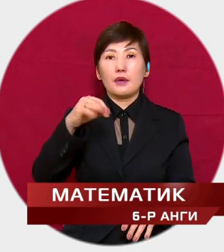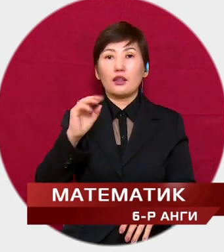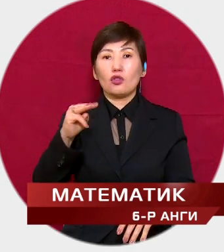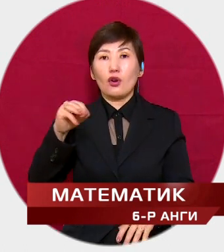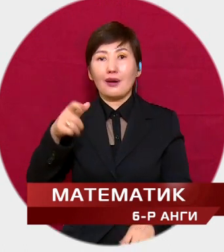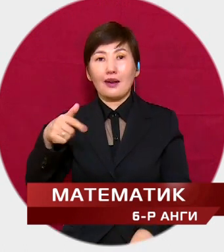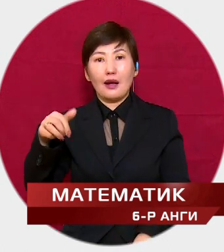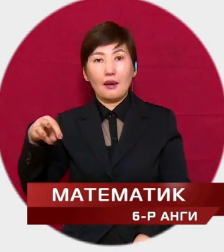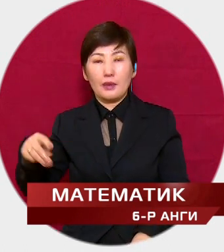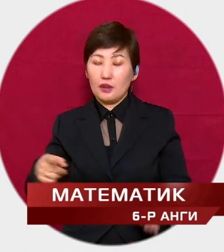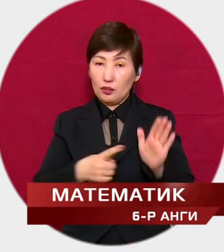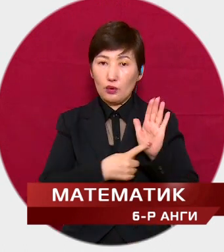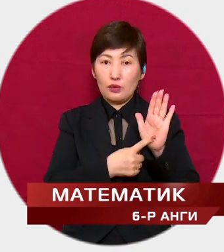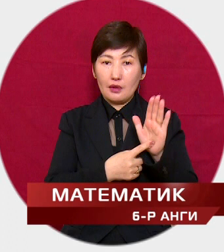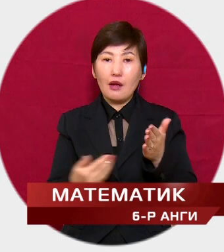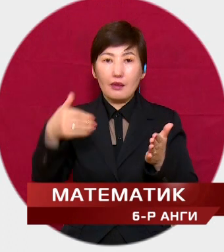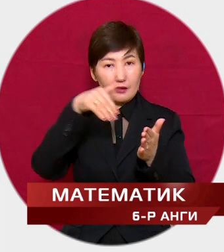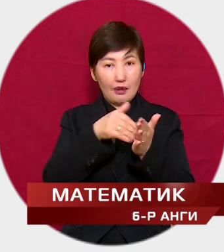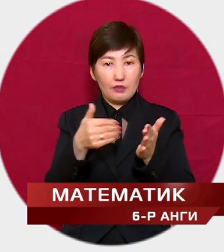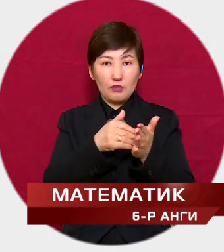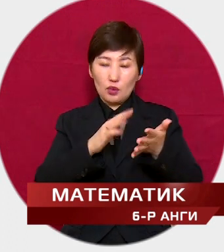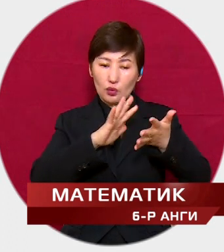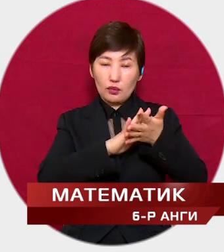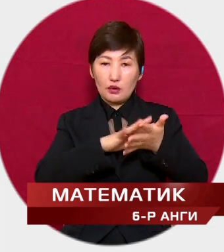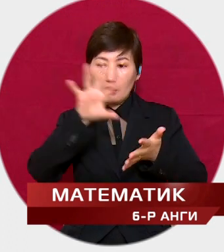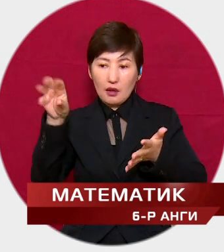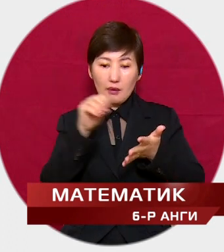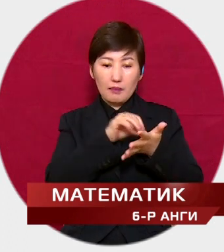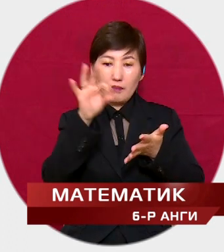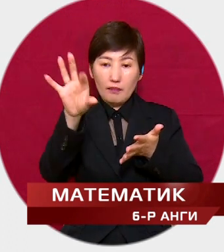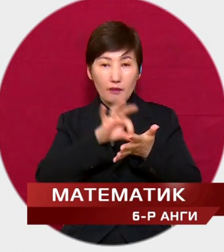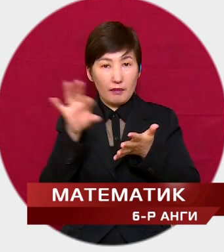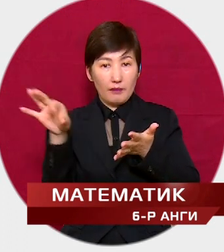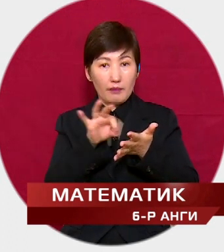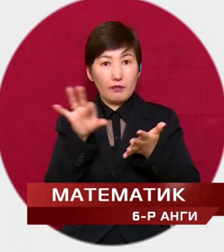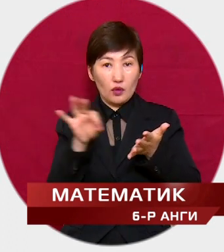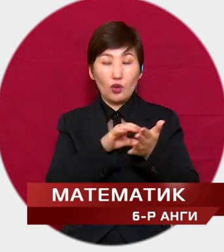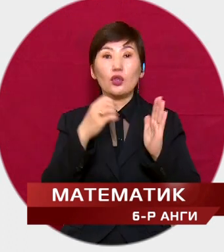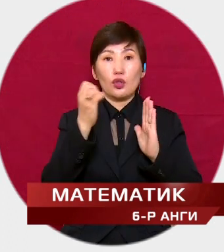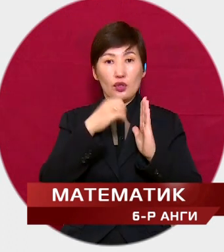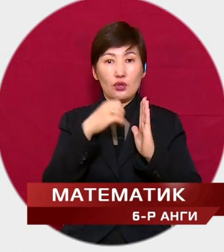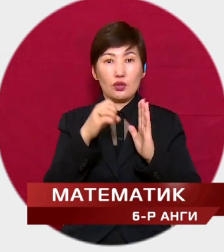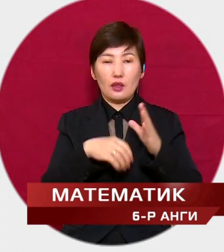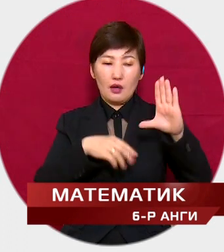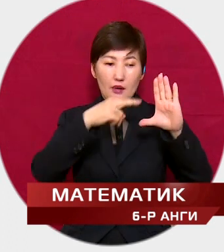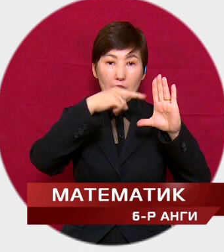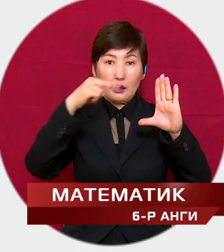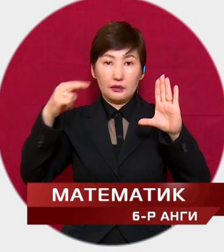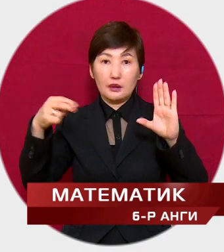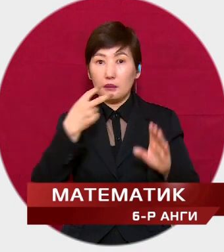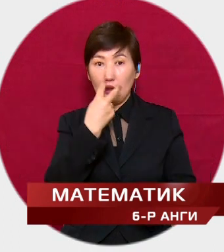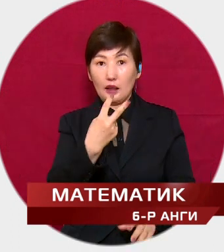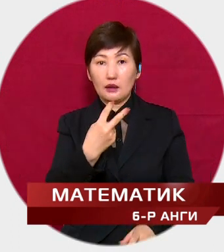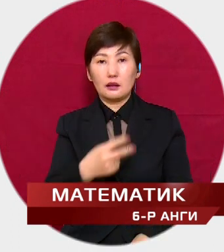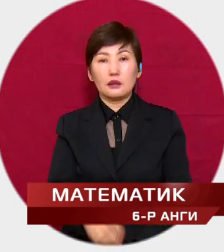дүрслэлээс одоо давтамжийн хүснэгтээ бид нэр одоо нөхөж харна. Нөхнө. За тэгэхээр энэ дээр бид нэр багнам диаграммасаа ингээд харах юм